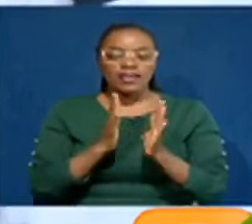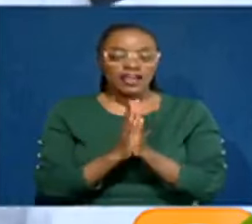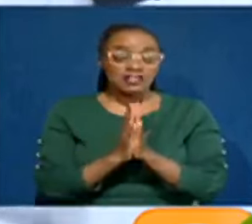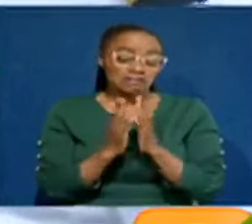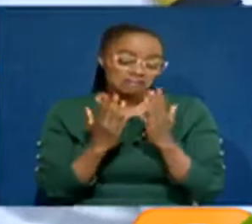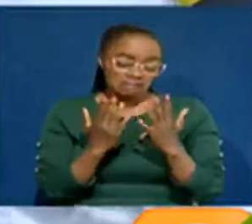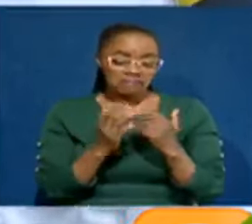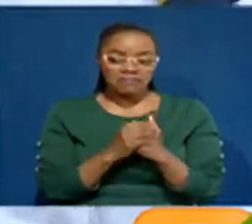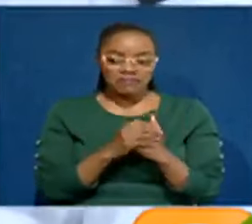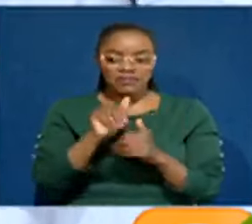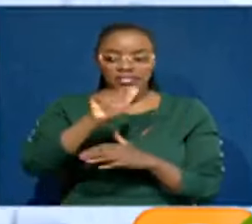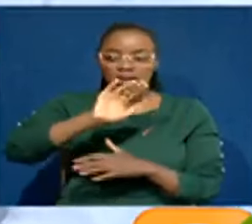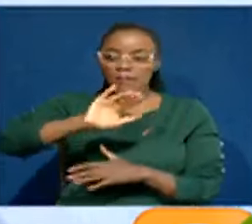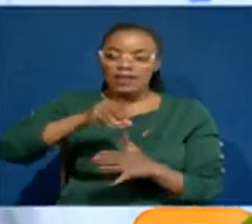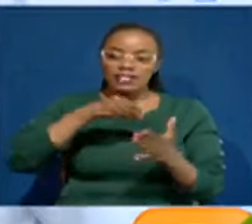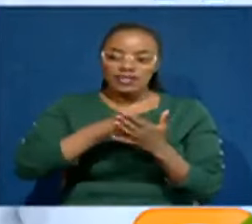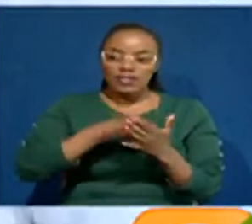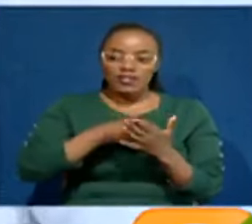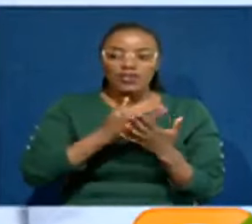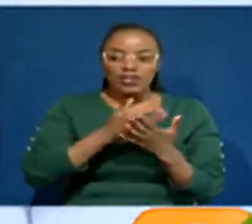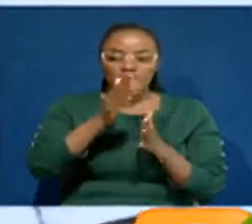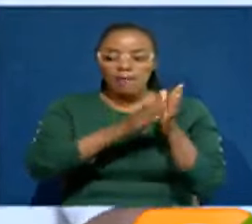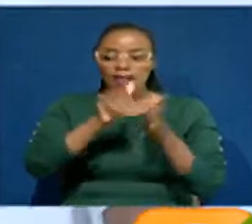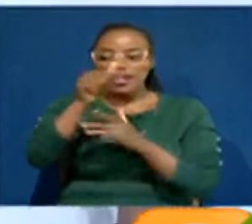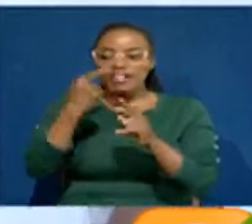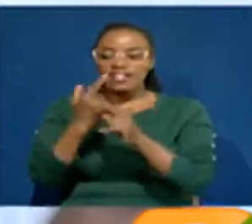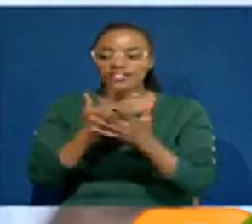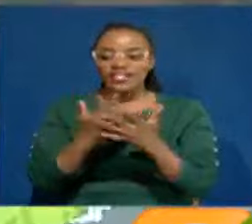biashara yangu. Na hiyo nyingine kidogo, tutafanya mambo mengine na